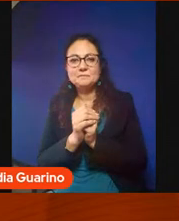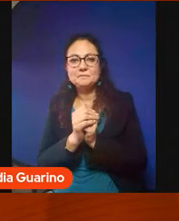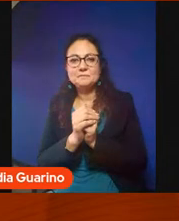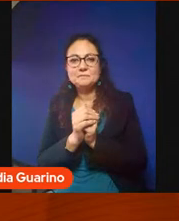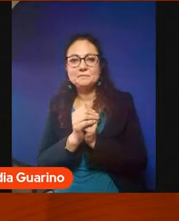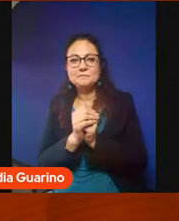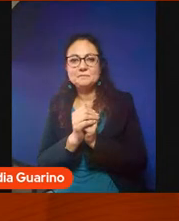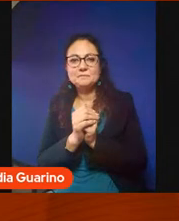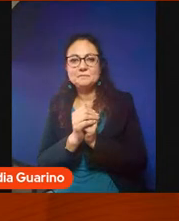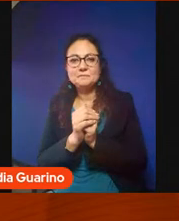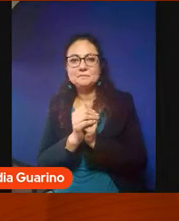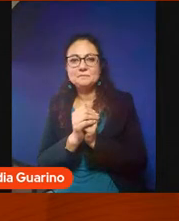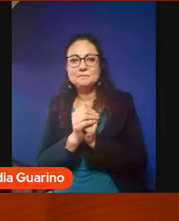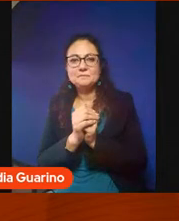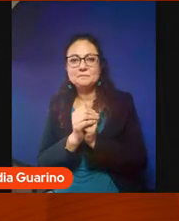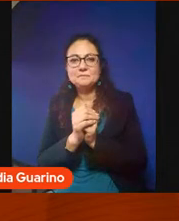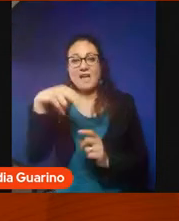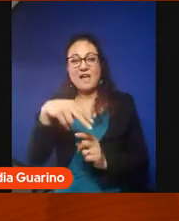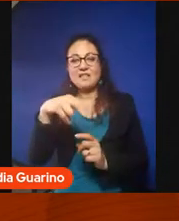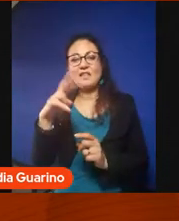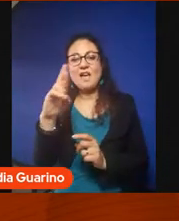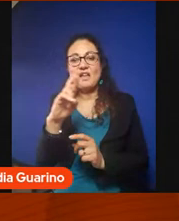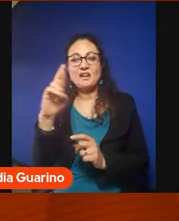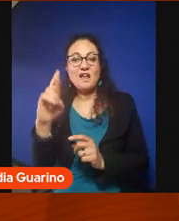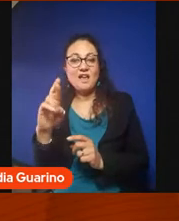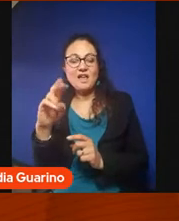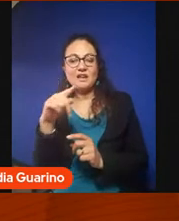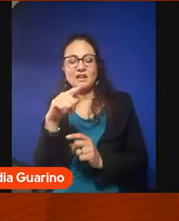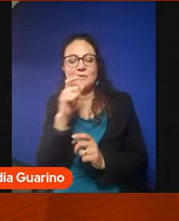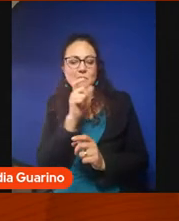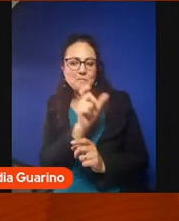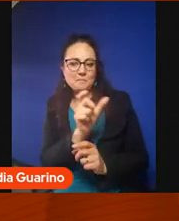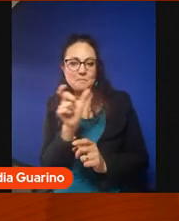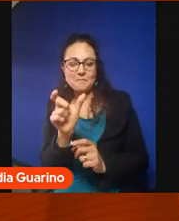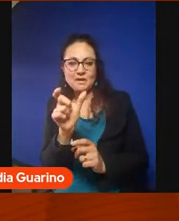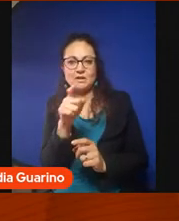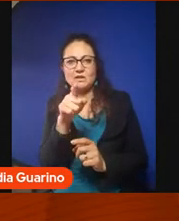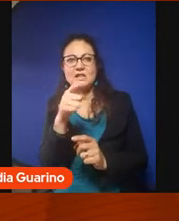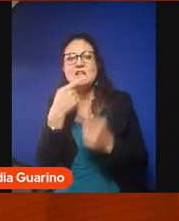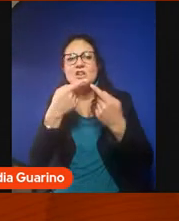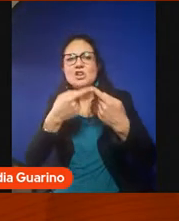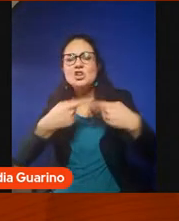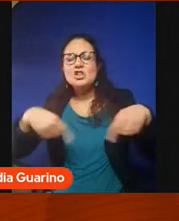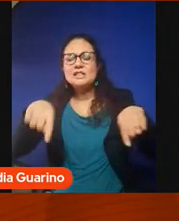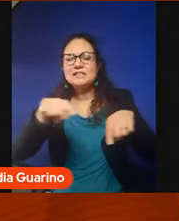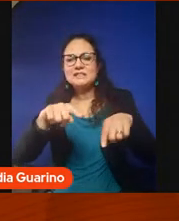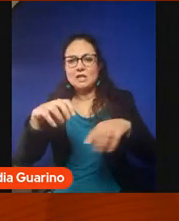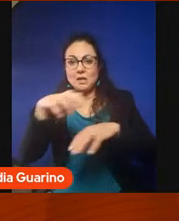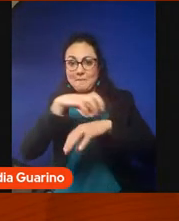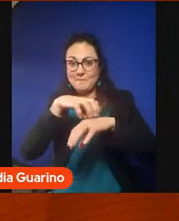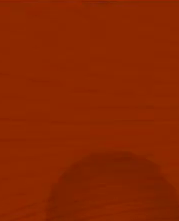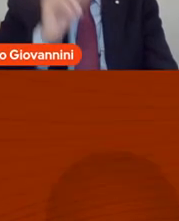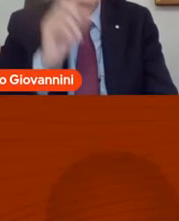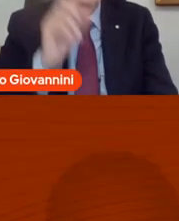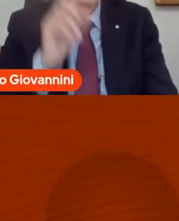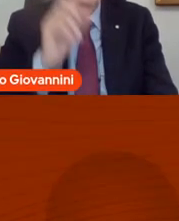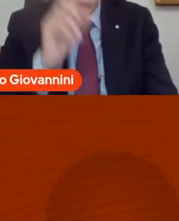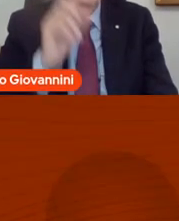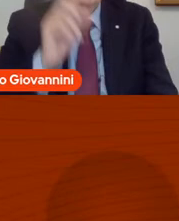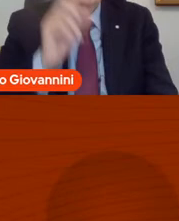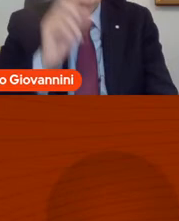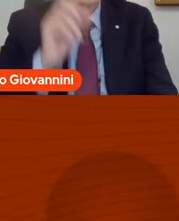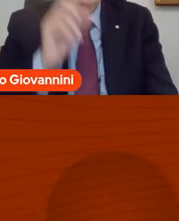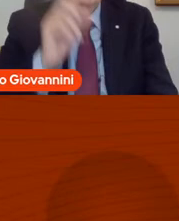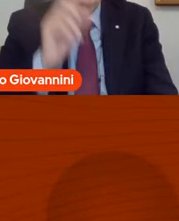tappe sono il Consiglio dei Ministri, l'inizio della settimana la presentazione del piano